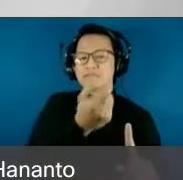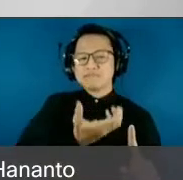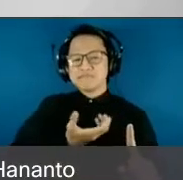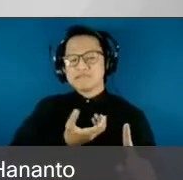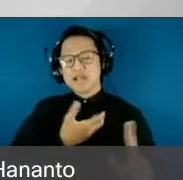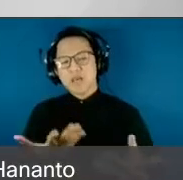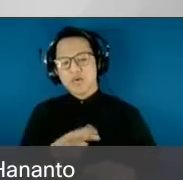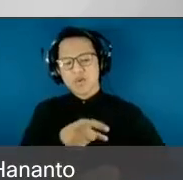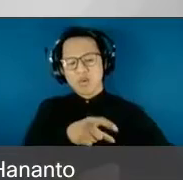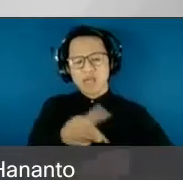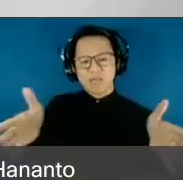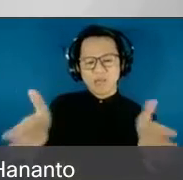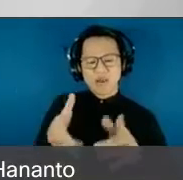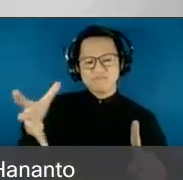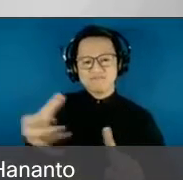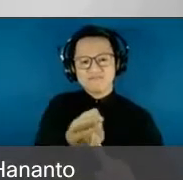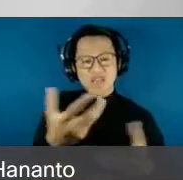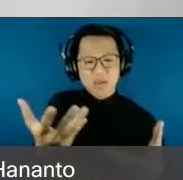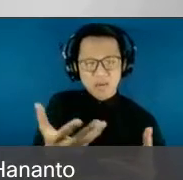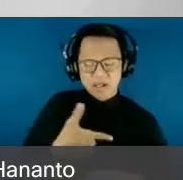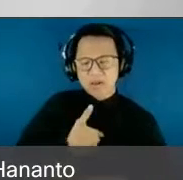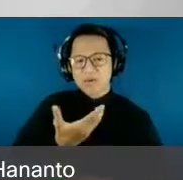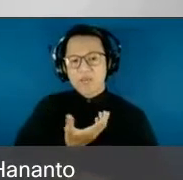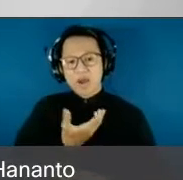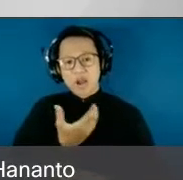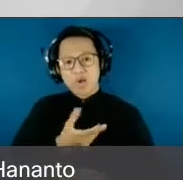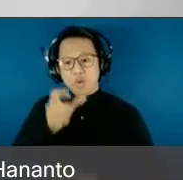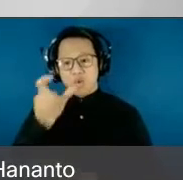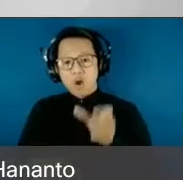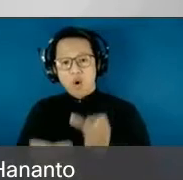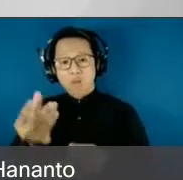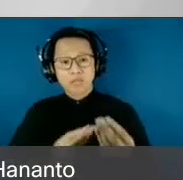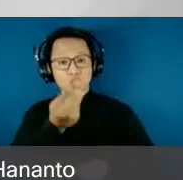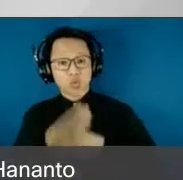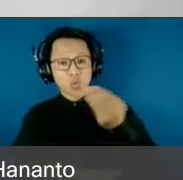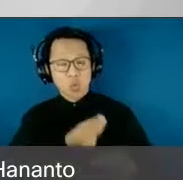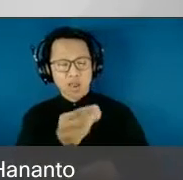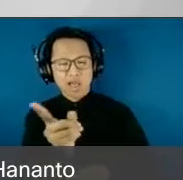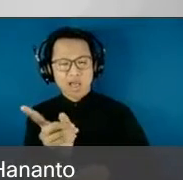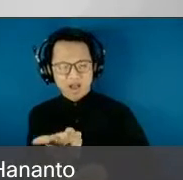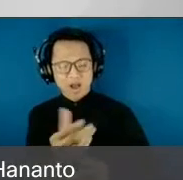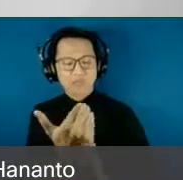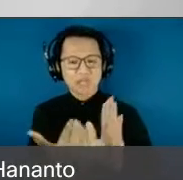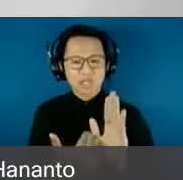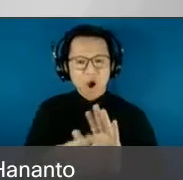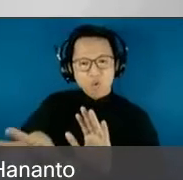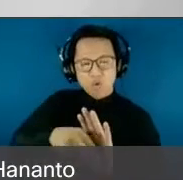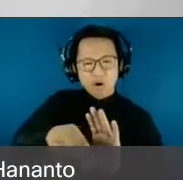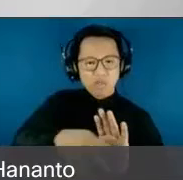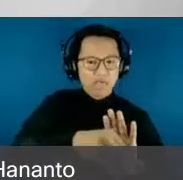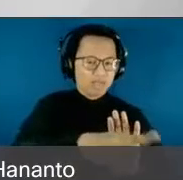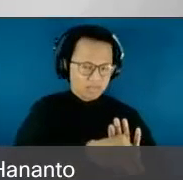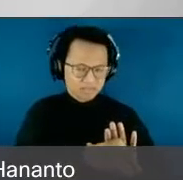jangka pendek, kita ingin supplier-supplier factory kita itu punya recruitment policies,